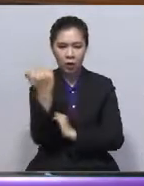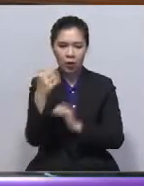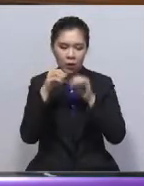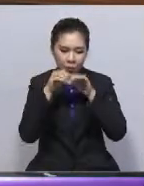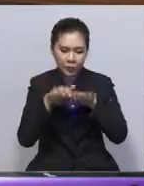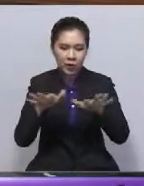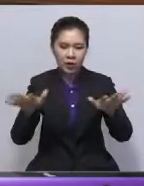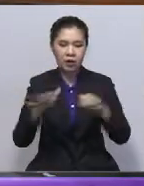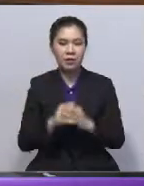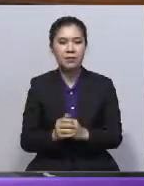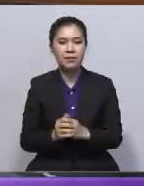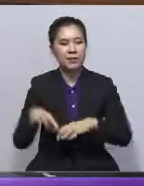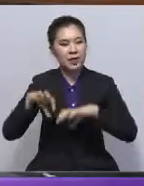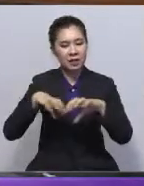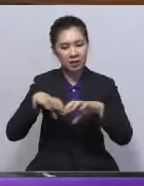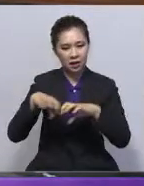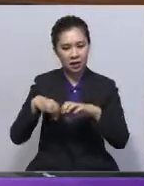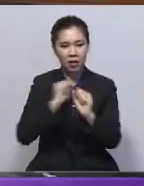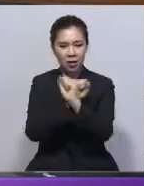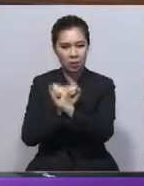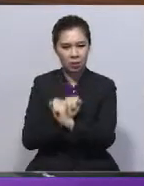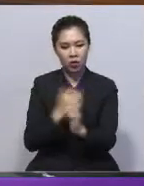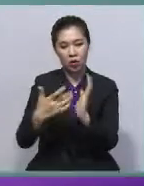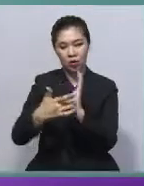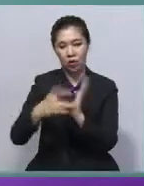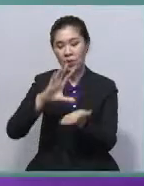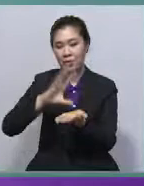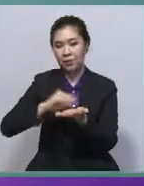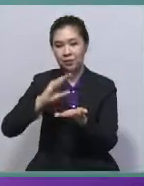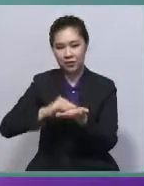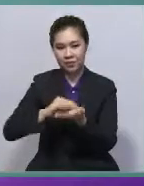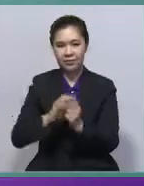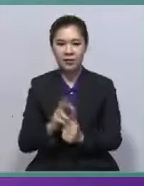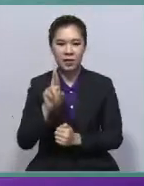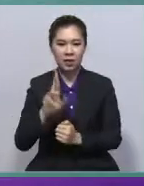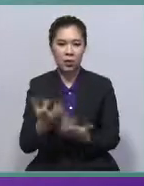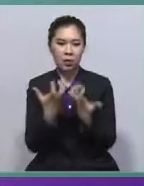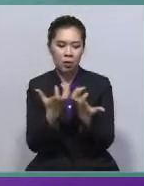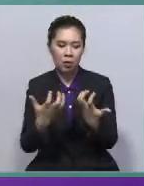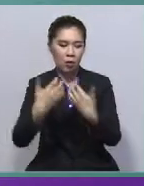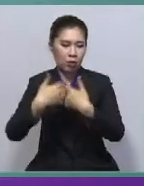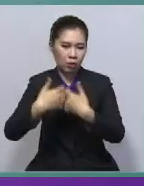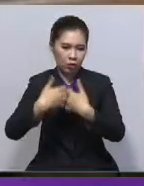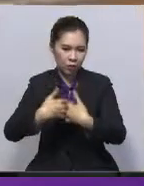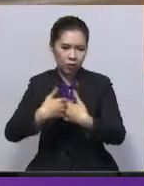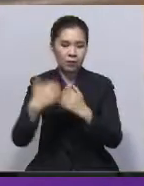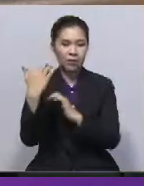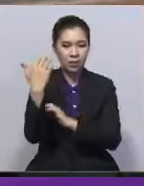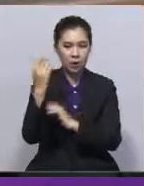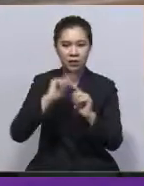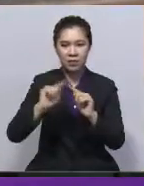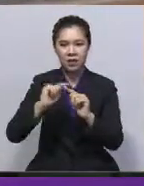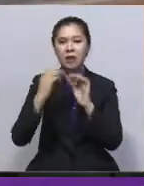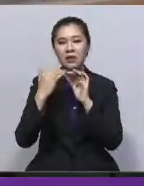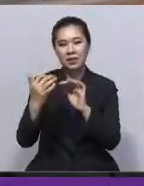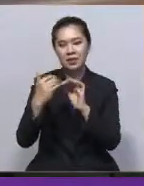ฏิรูประบบการบริหารจัดการความปลอดภัยไซเบอร์กิจการอวกาศและระบบเครื่องมือด้านการสื่อสารมวลชนและระบบโทรคมนา